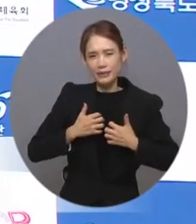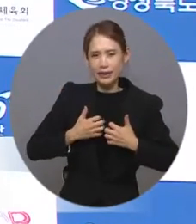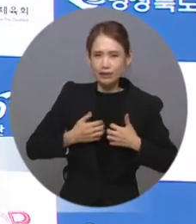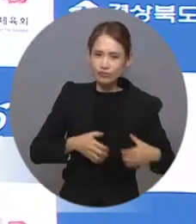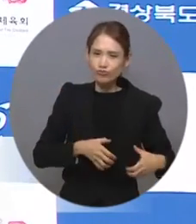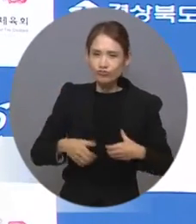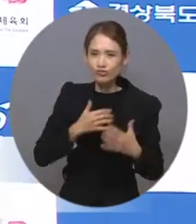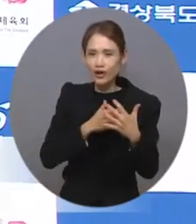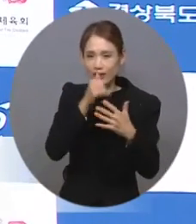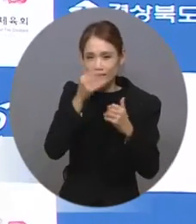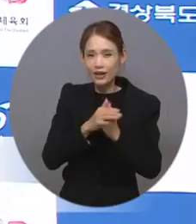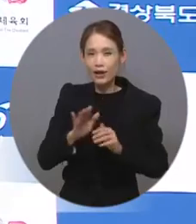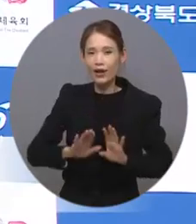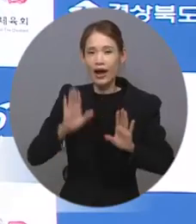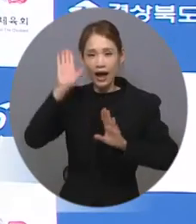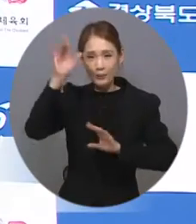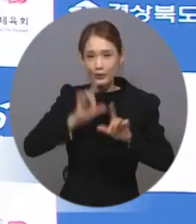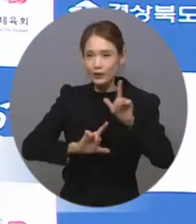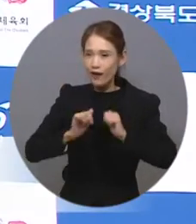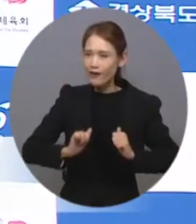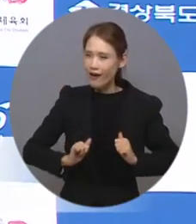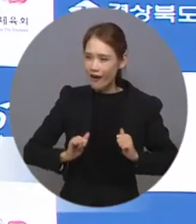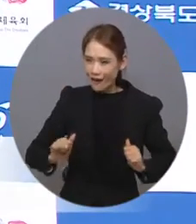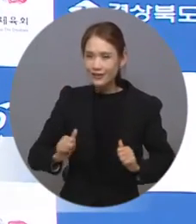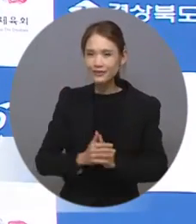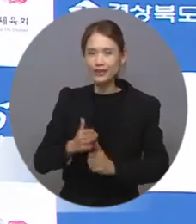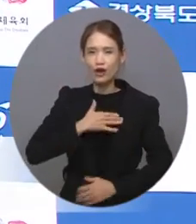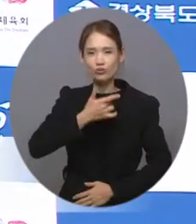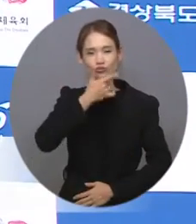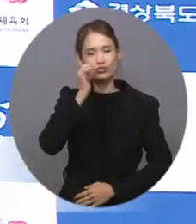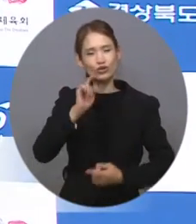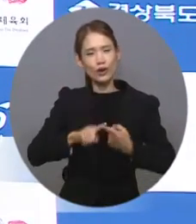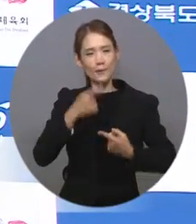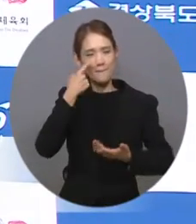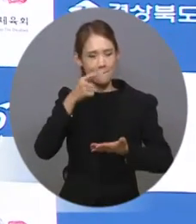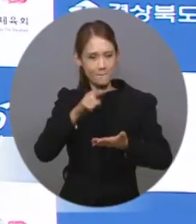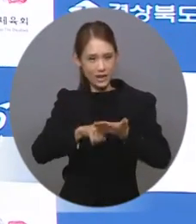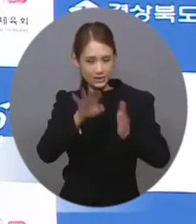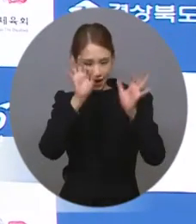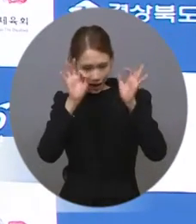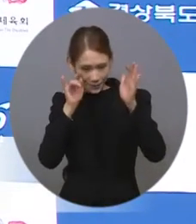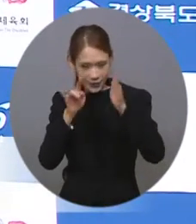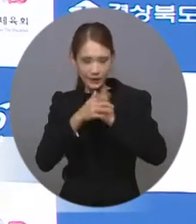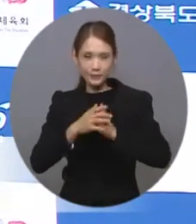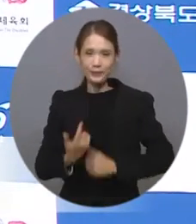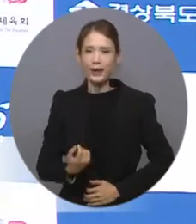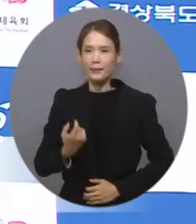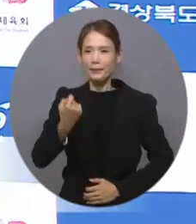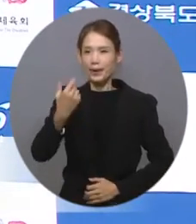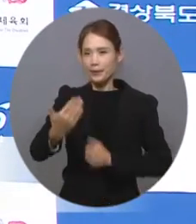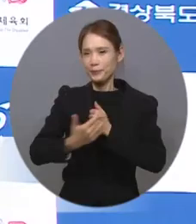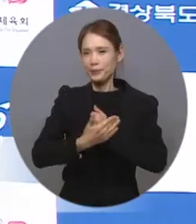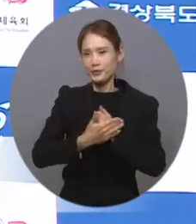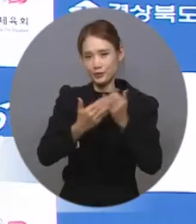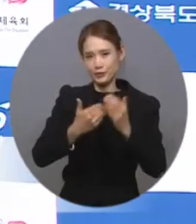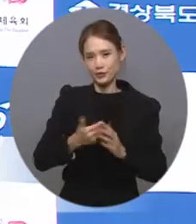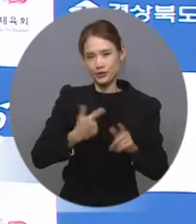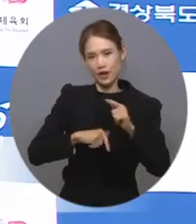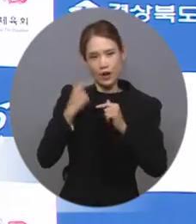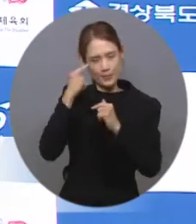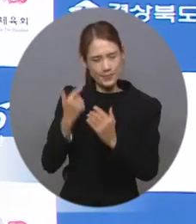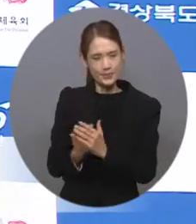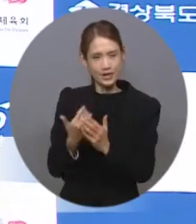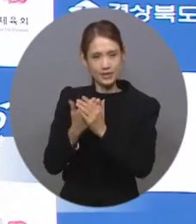너무너무 좋아요. 이제는 더 열심히 나의 부족한 점을 찾아가면서 빨리빨리 그거를 보충해가면서 더